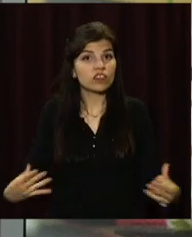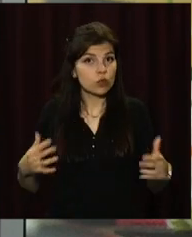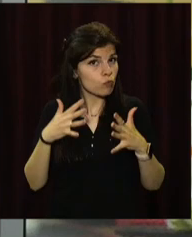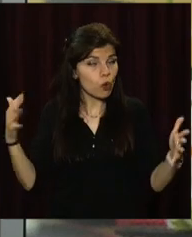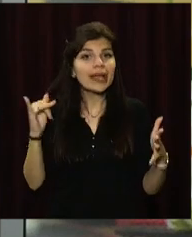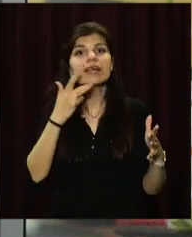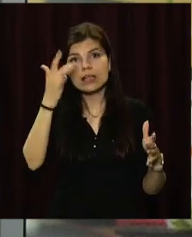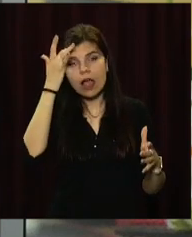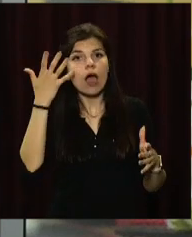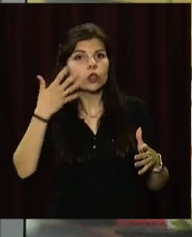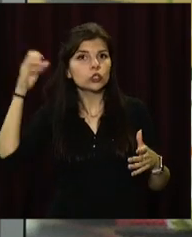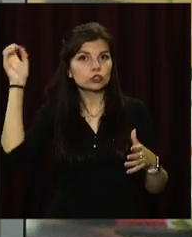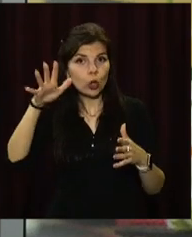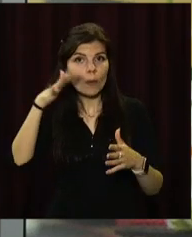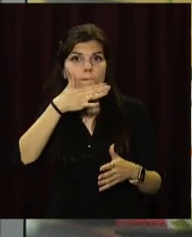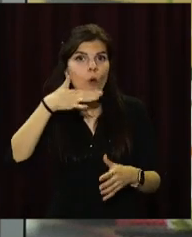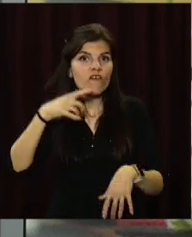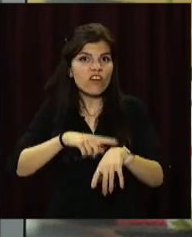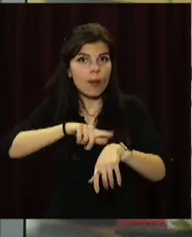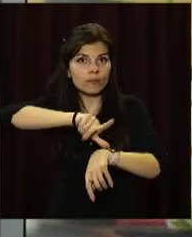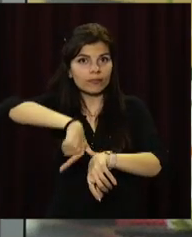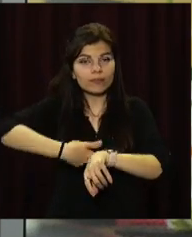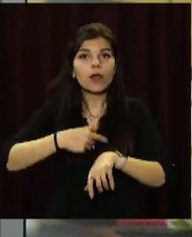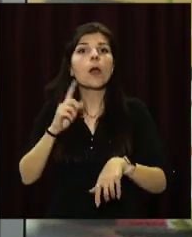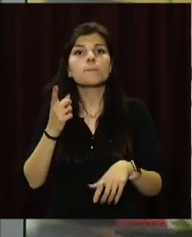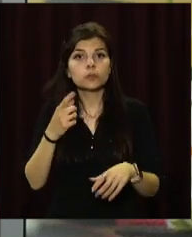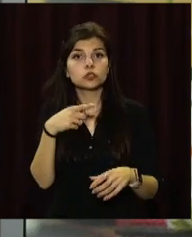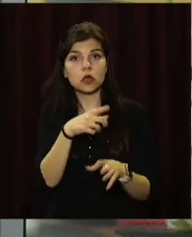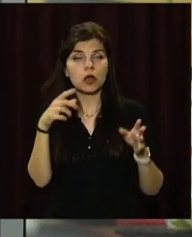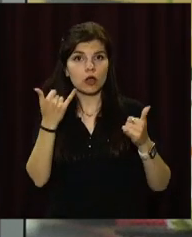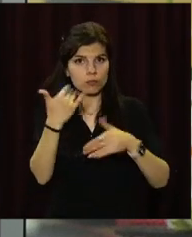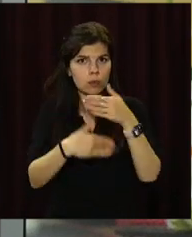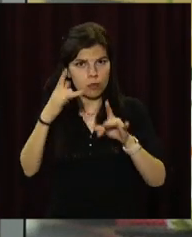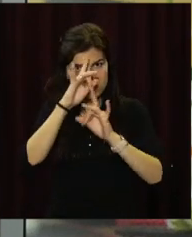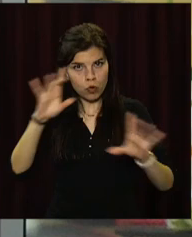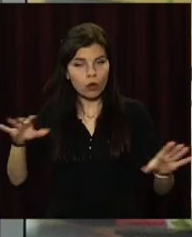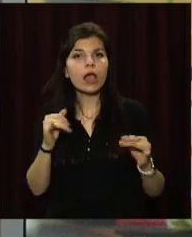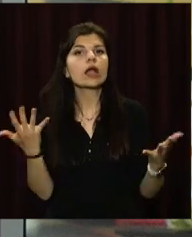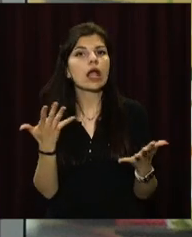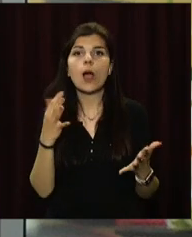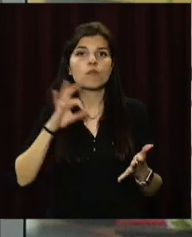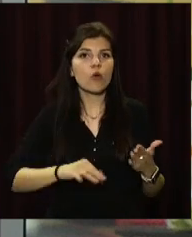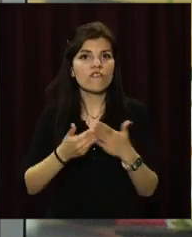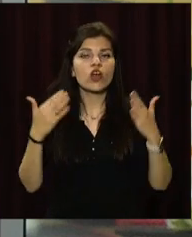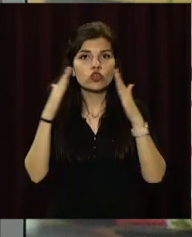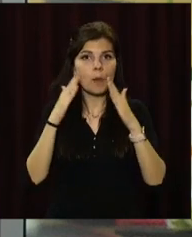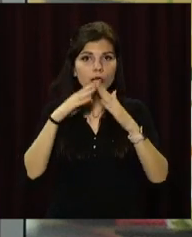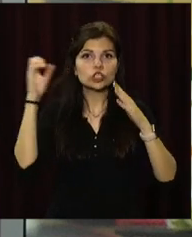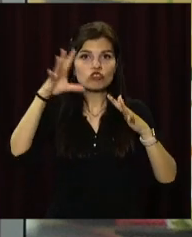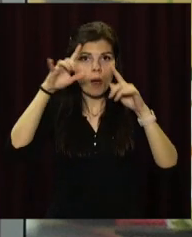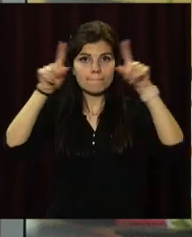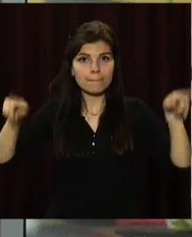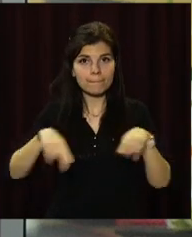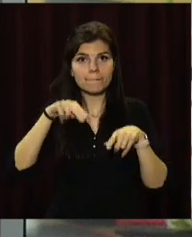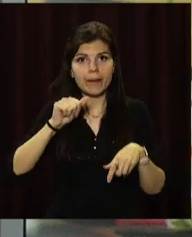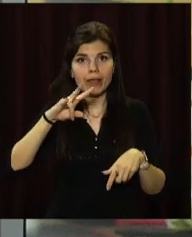та влітку, коли більше сонячних днів. Чому відновлювальна енергетика набуває популярності та яка користь від домашніх сонячних панелей,